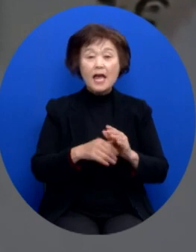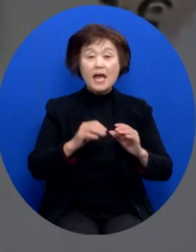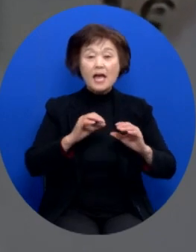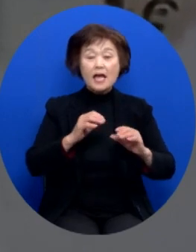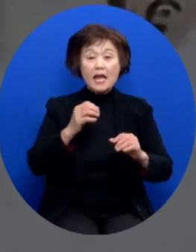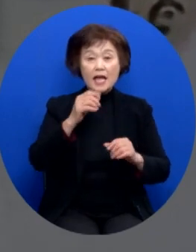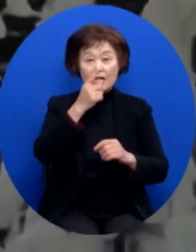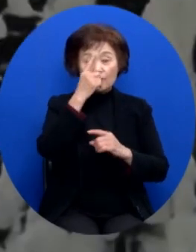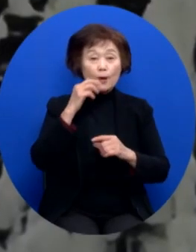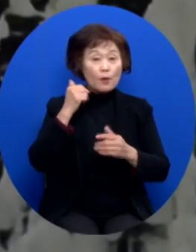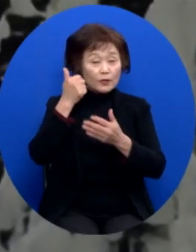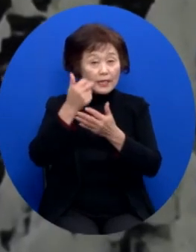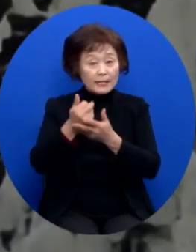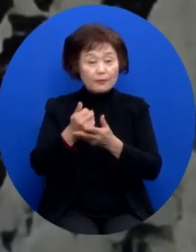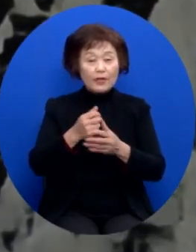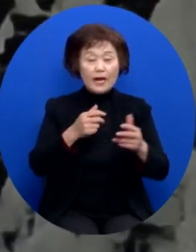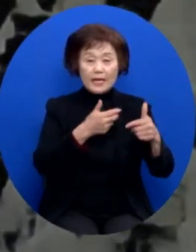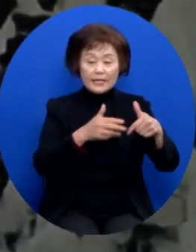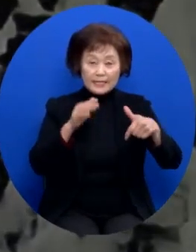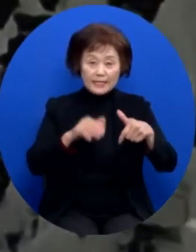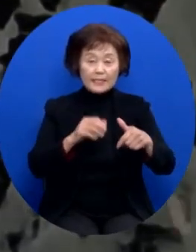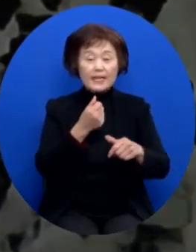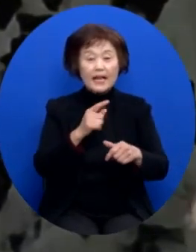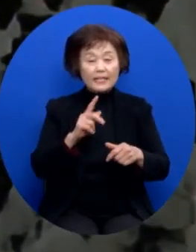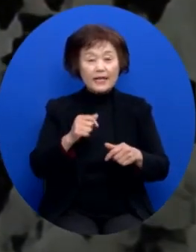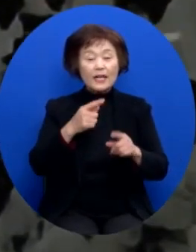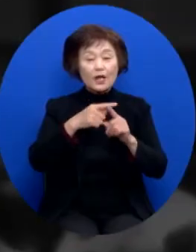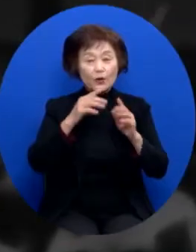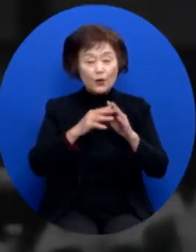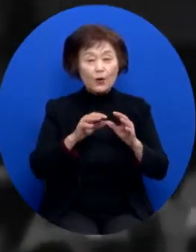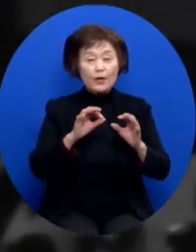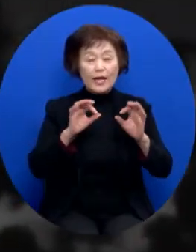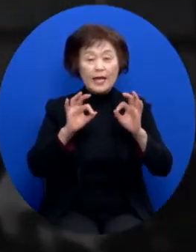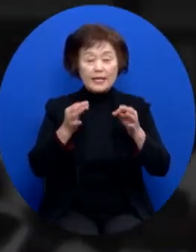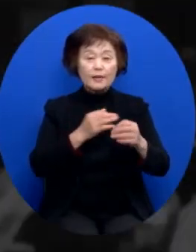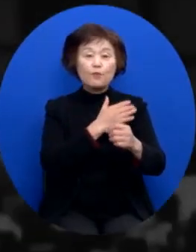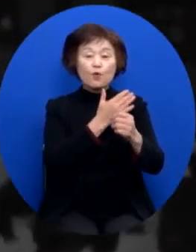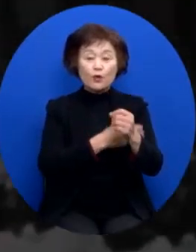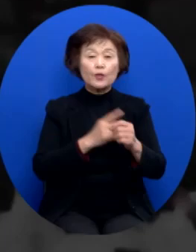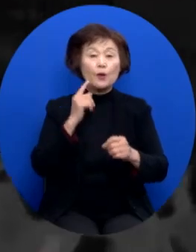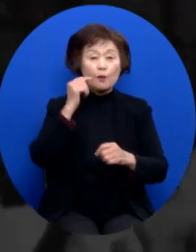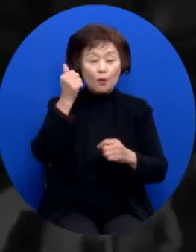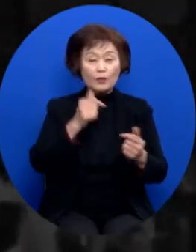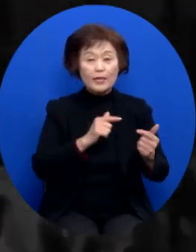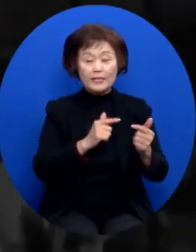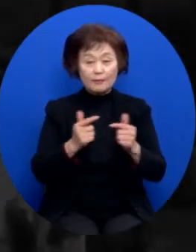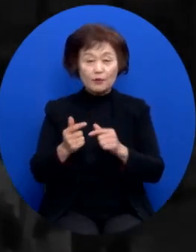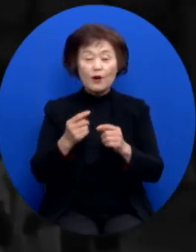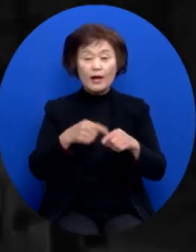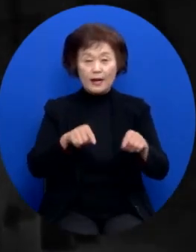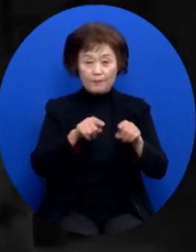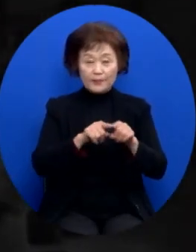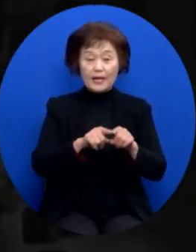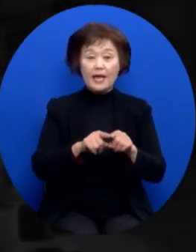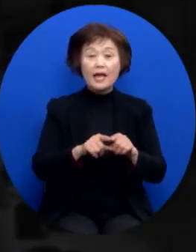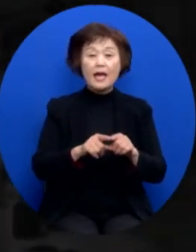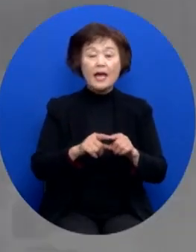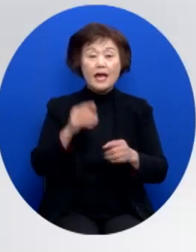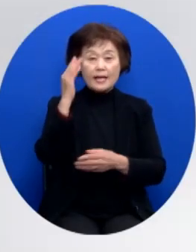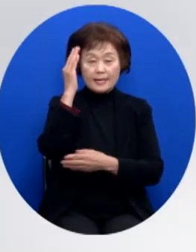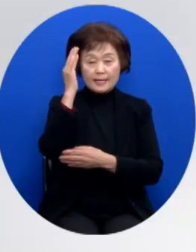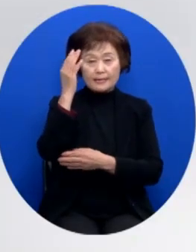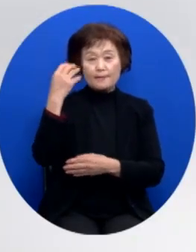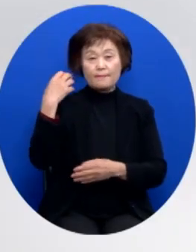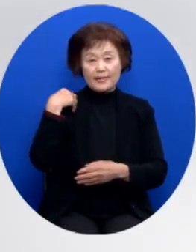열방비선교회 최광 목사와 인천 한나라은혜교회 김권능 목사, 북한기독교총연합 정현신 회장 등이 메시지를